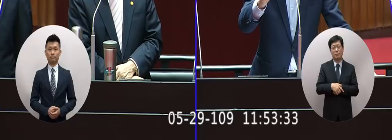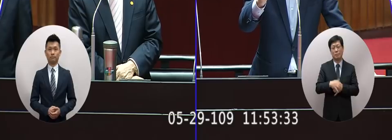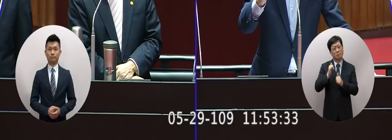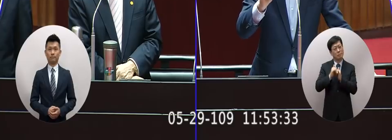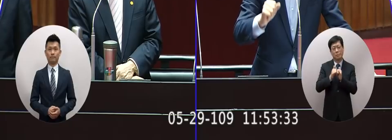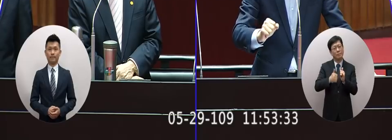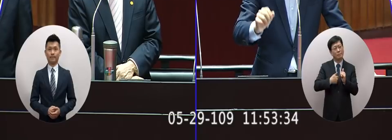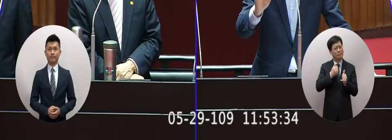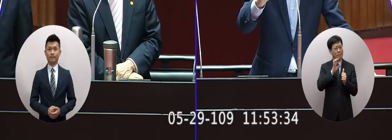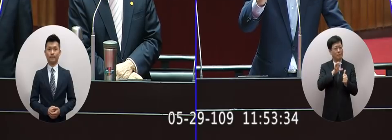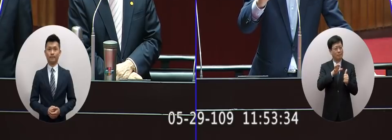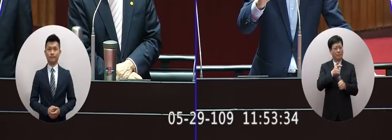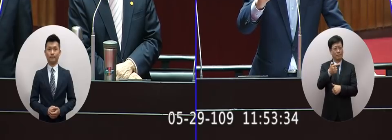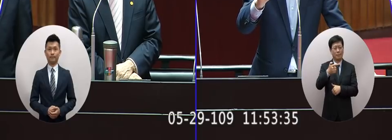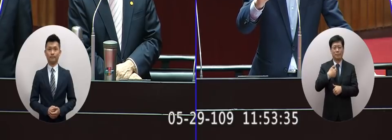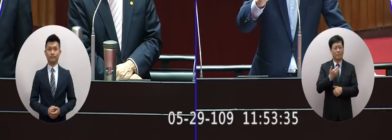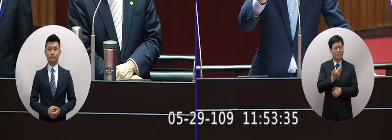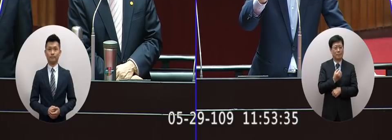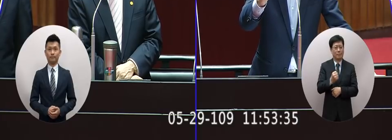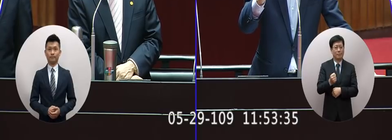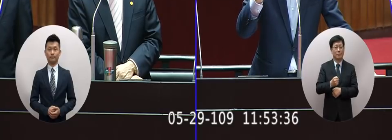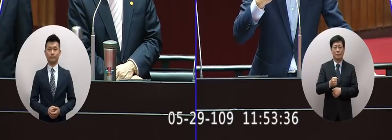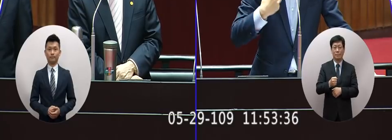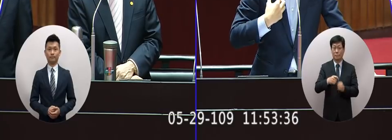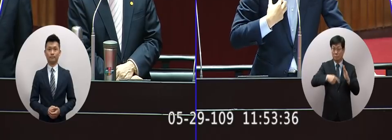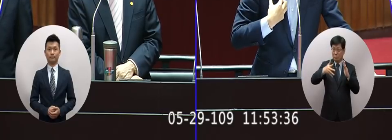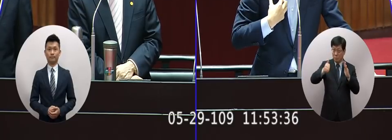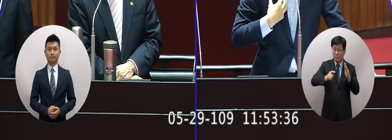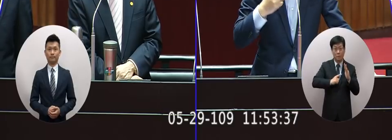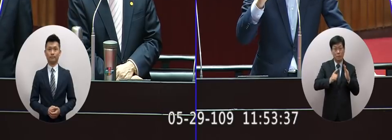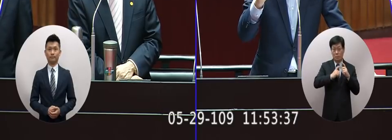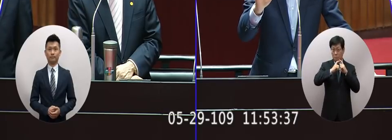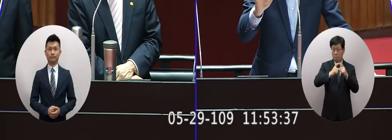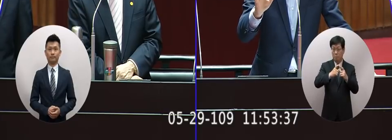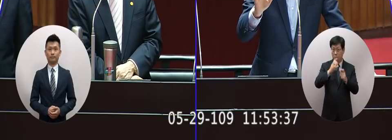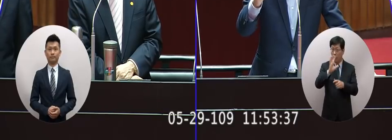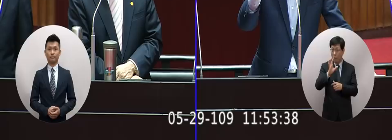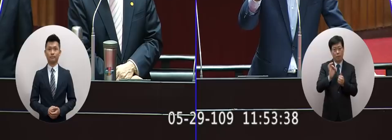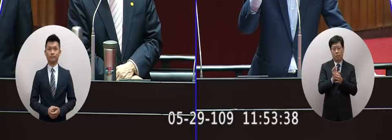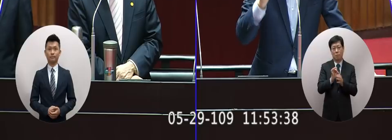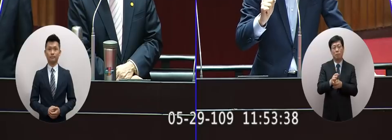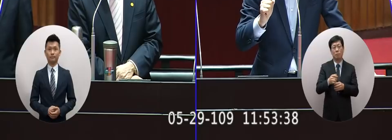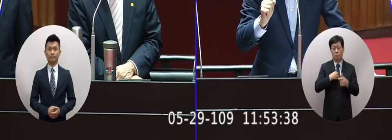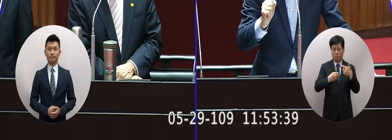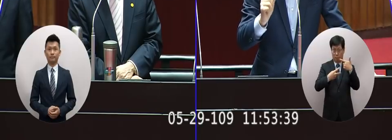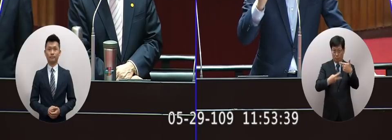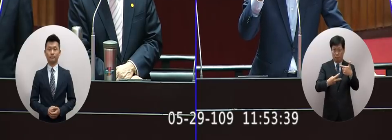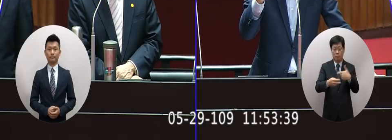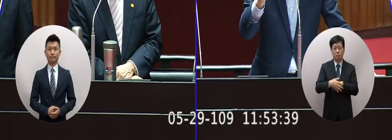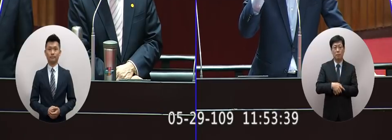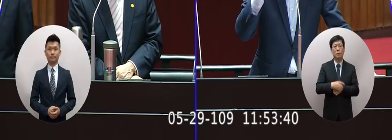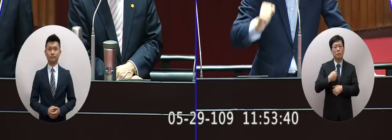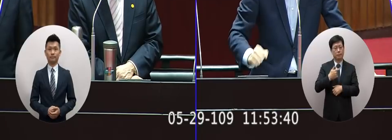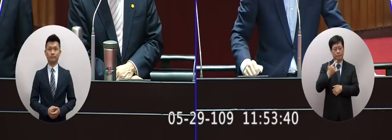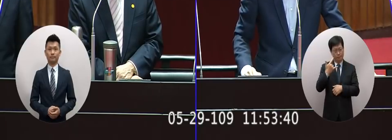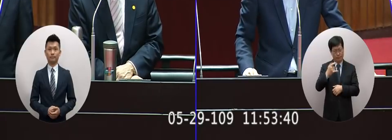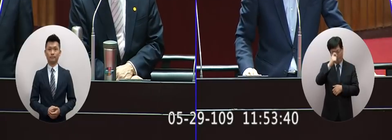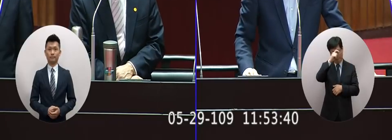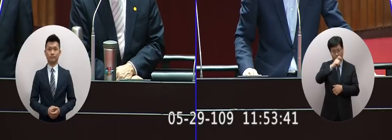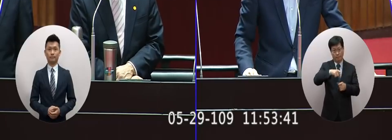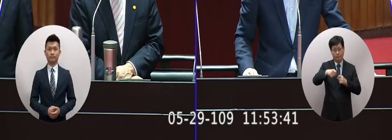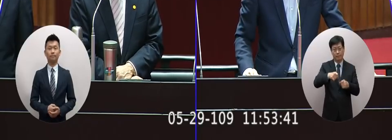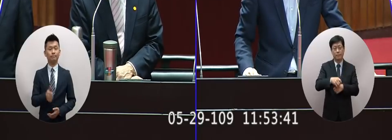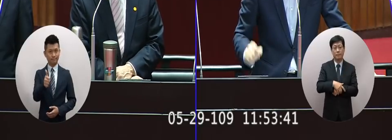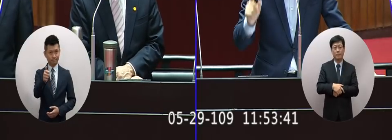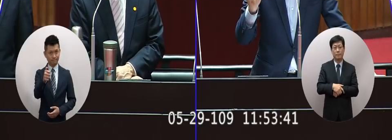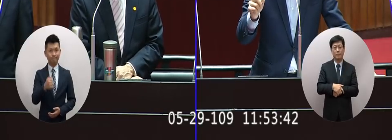众骂翻，不愿意接受。院长，你不愿意在这边回答没有关系。六月二号，我们期待你的方案。 谢